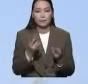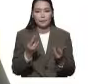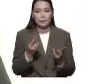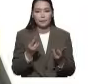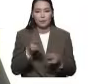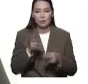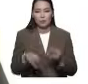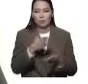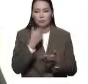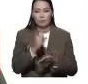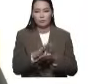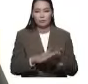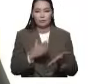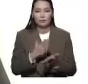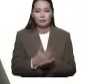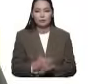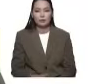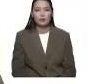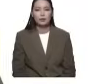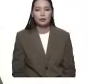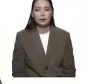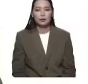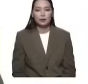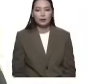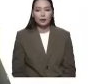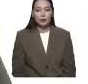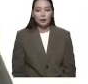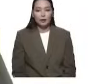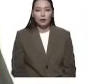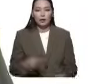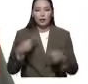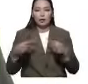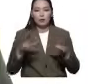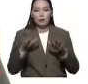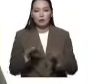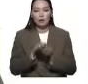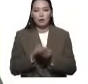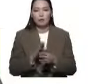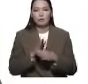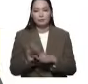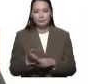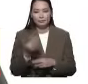келеді. Той сияқты болып кетті ғой. Адам кейбіреулер барған жерде қайда отырғанын ұмытып кетеді.